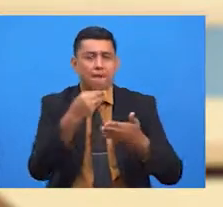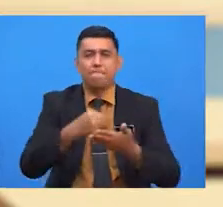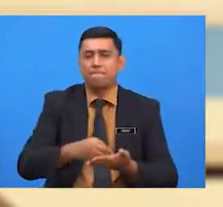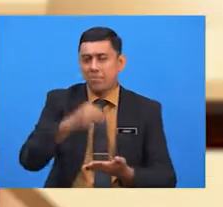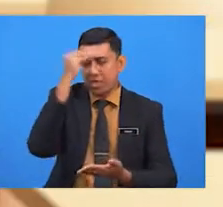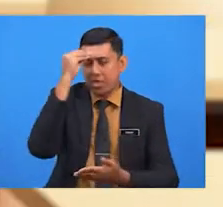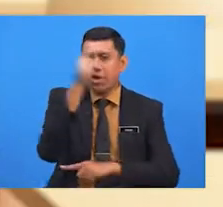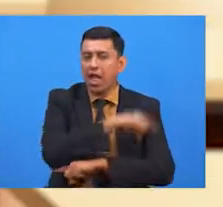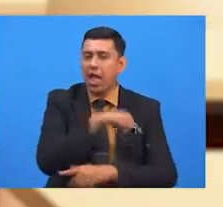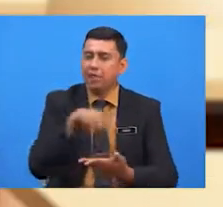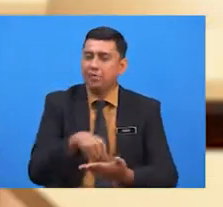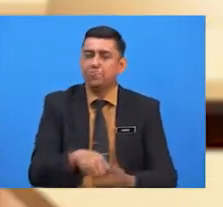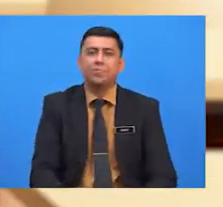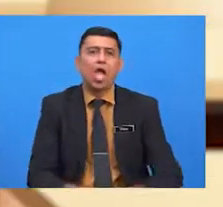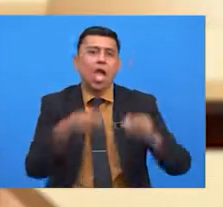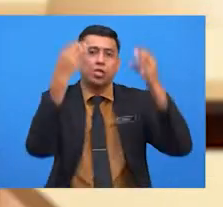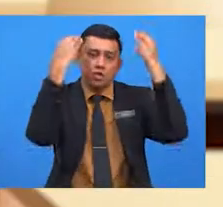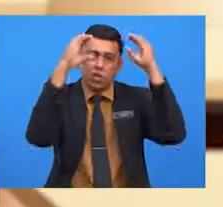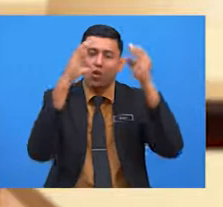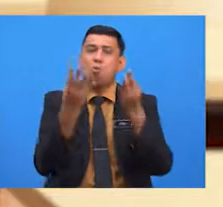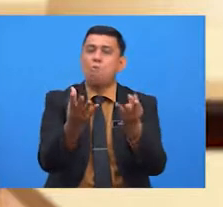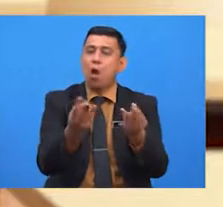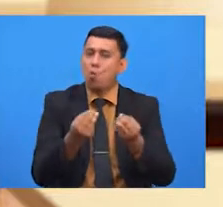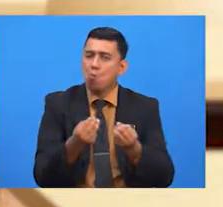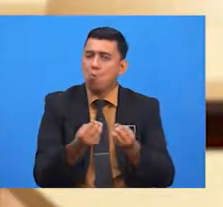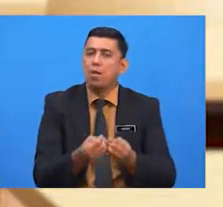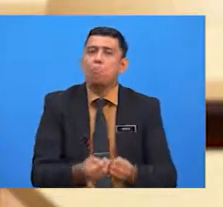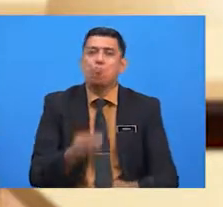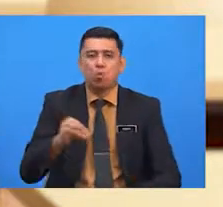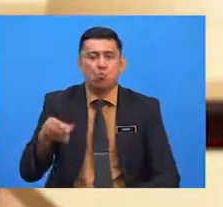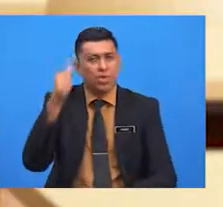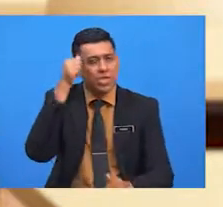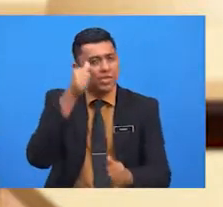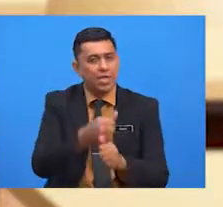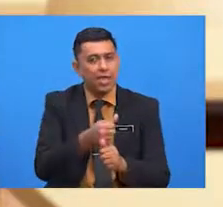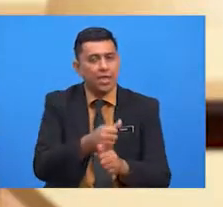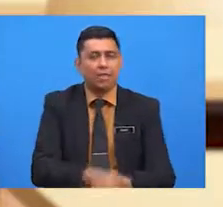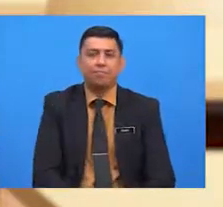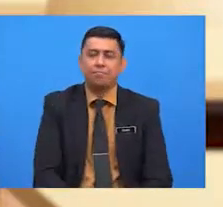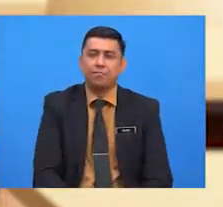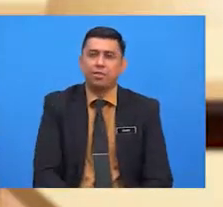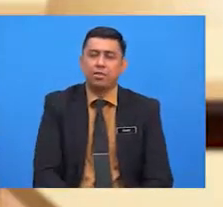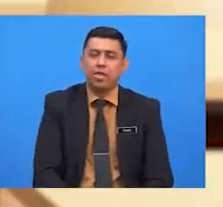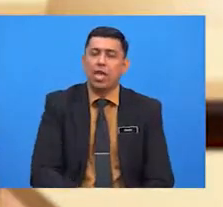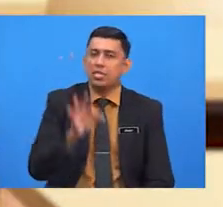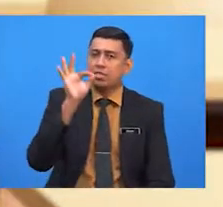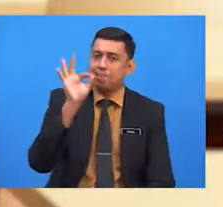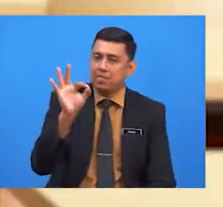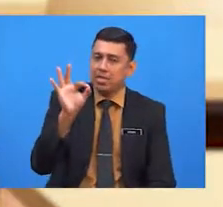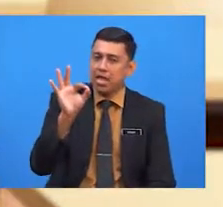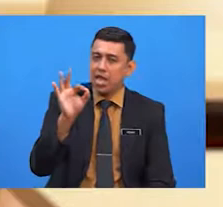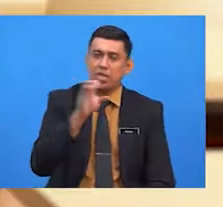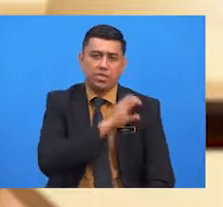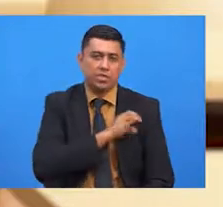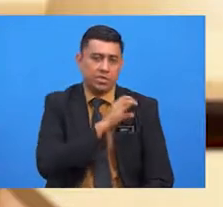ini. Cikgu mahu murid-murid ingat ya, akronim 9 ciri-ciri tamadun